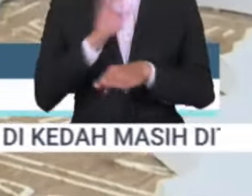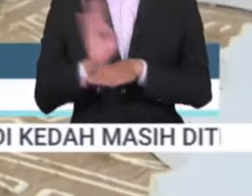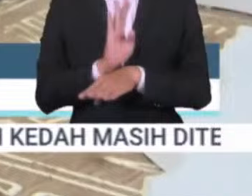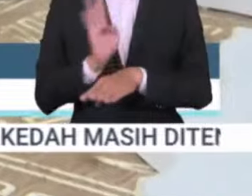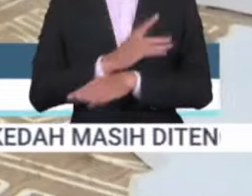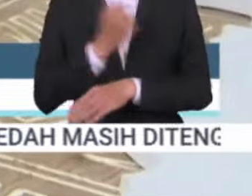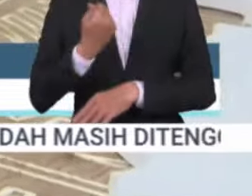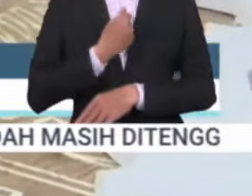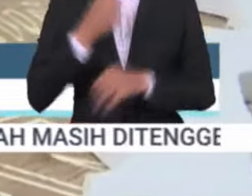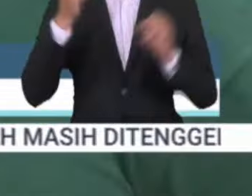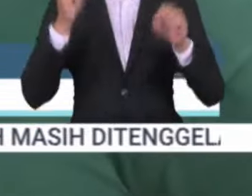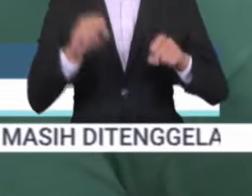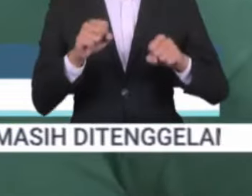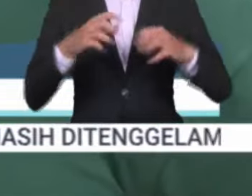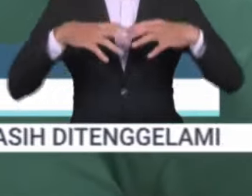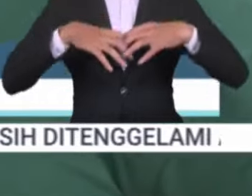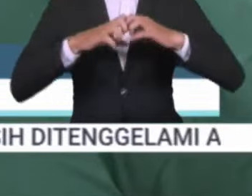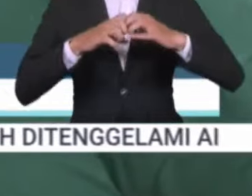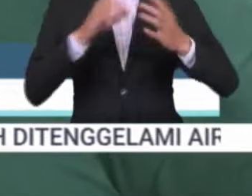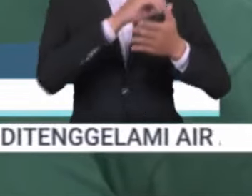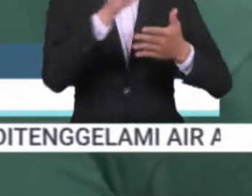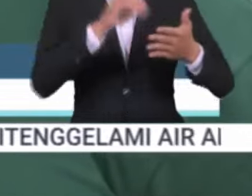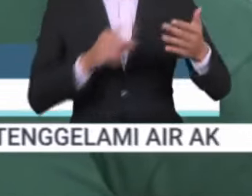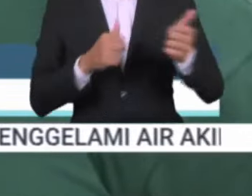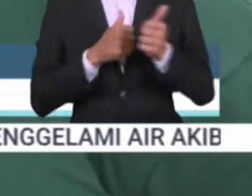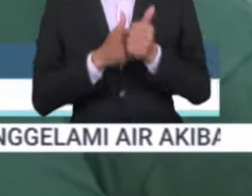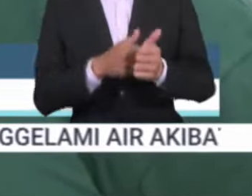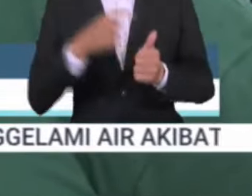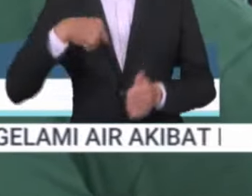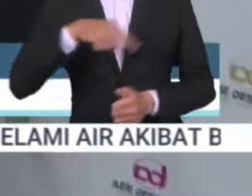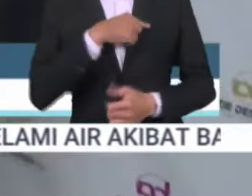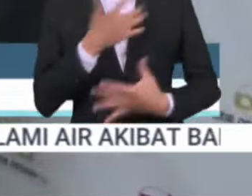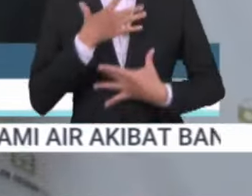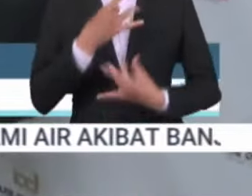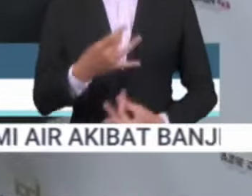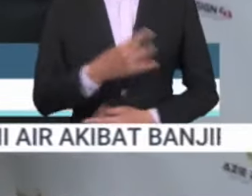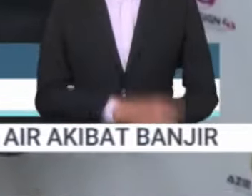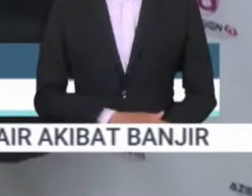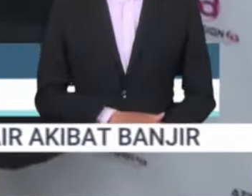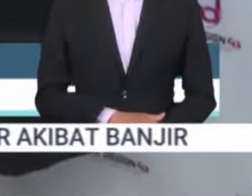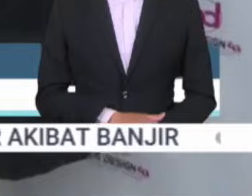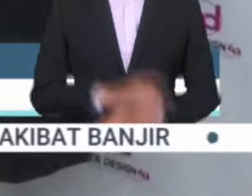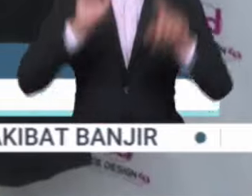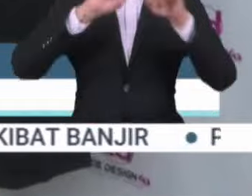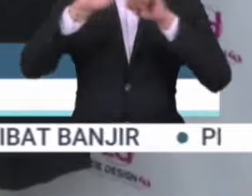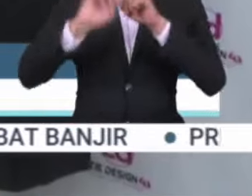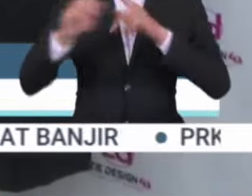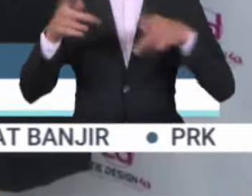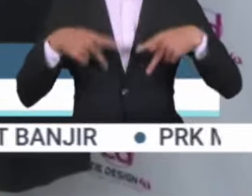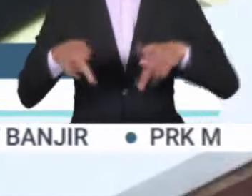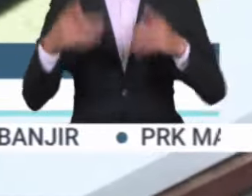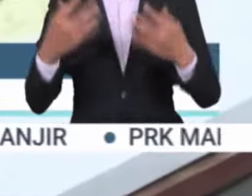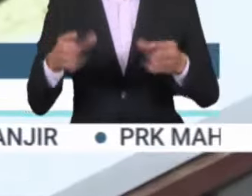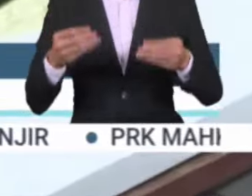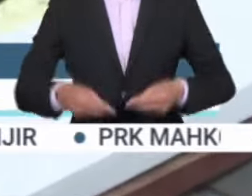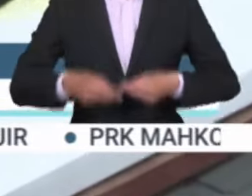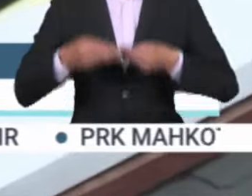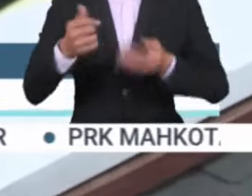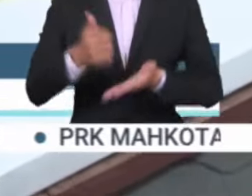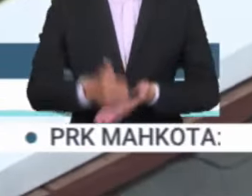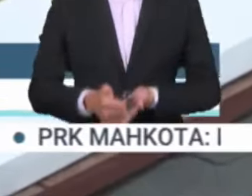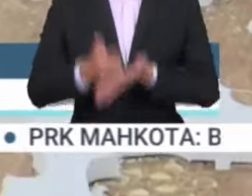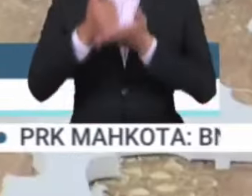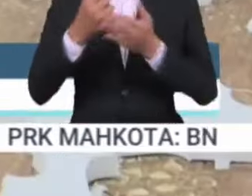boleh create satu design yang ikut dengan citarasa kita. Pelbagai inisiatif dan peluang disediakan untuk membantu